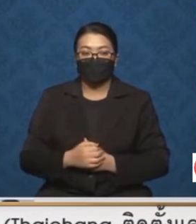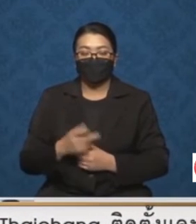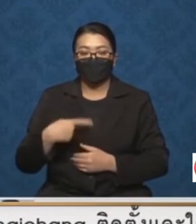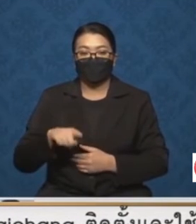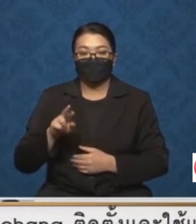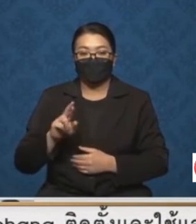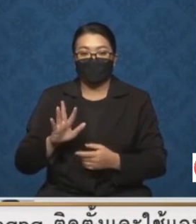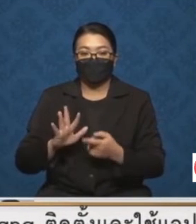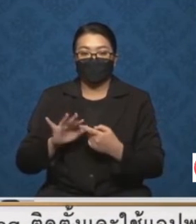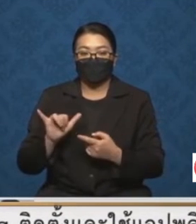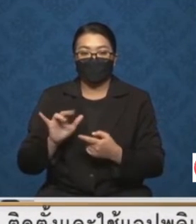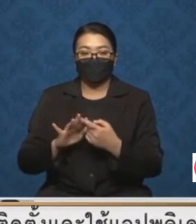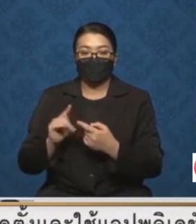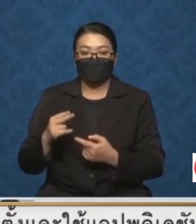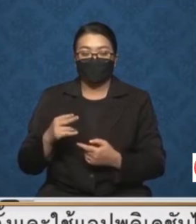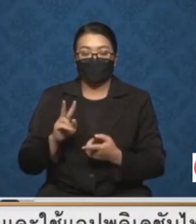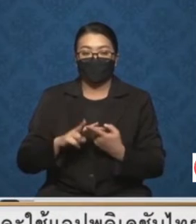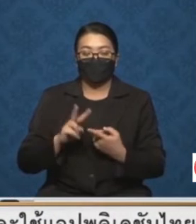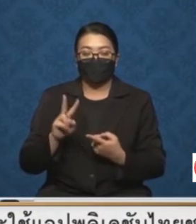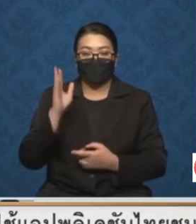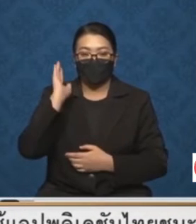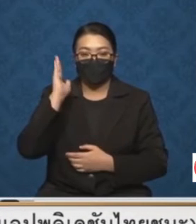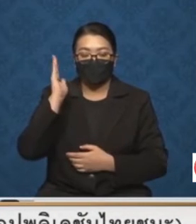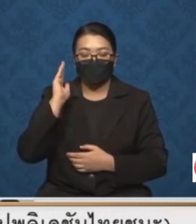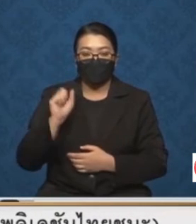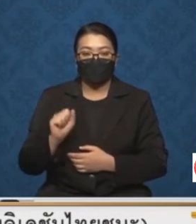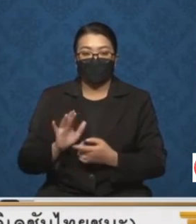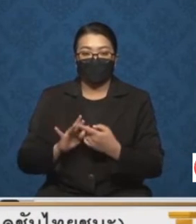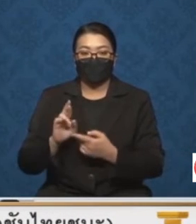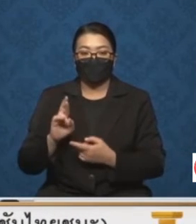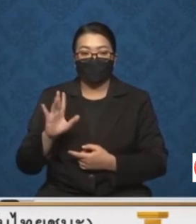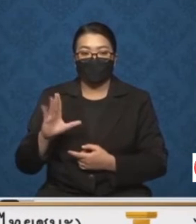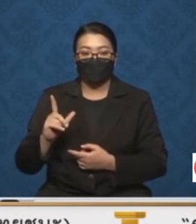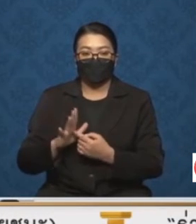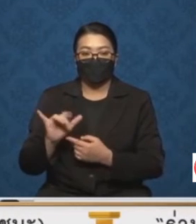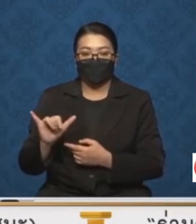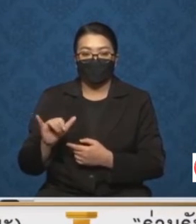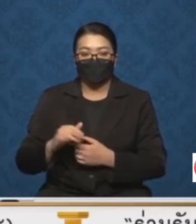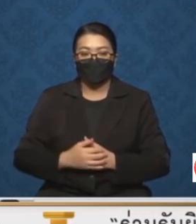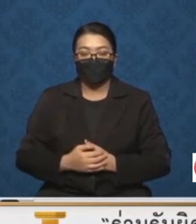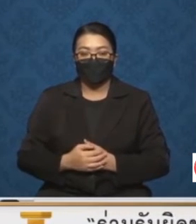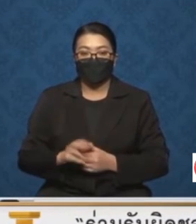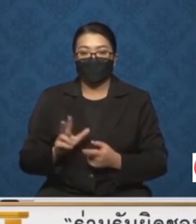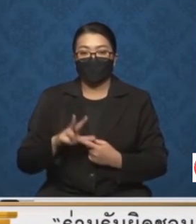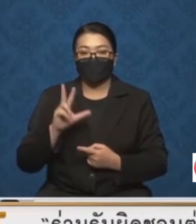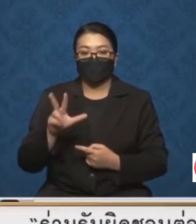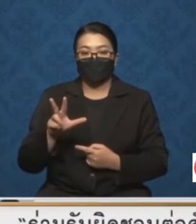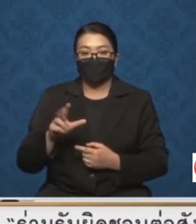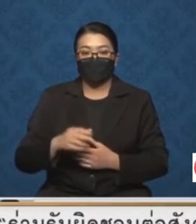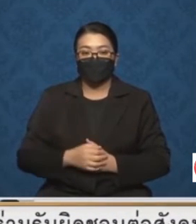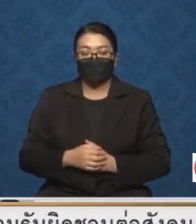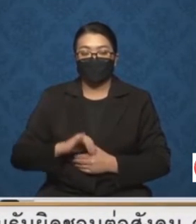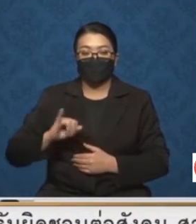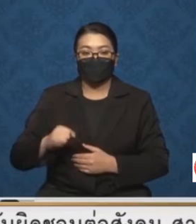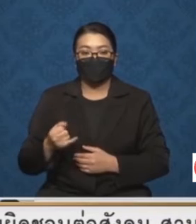พาณิชย์2นายสุรชัยเบ้าจัญญา3 นายจำน